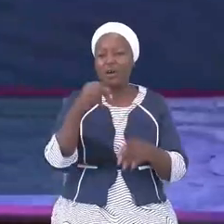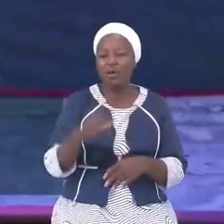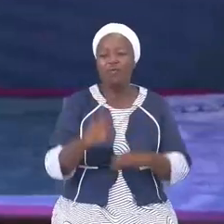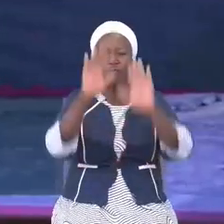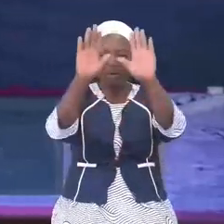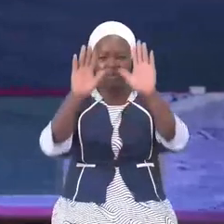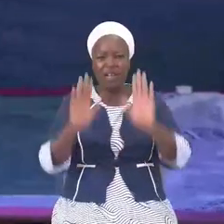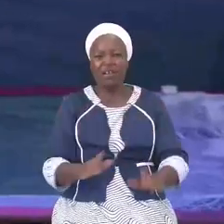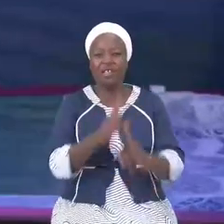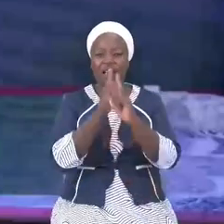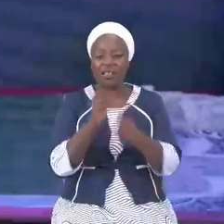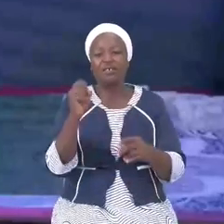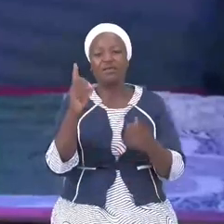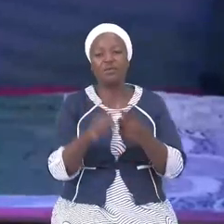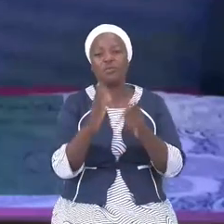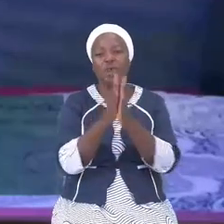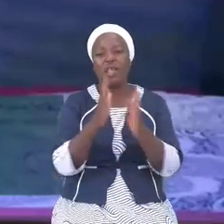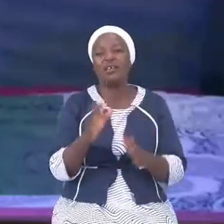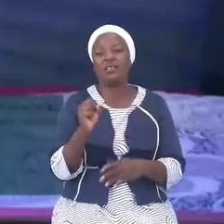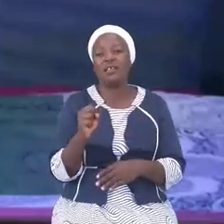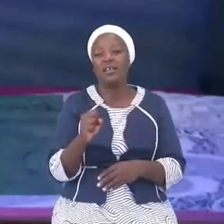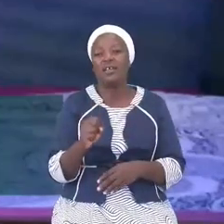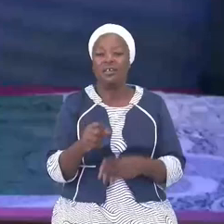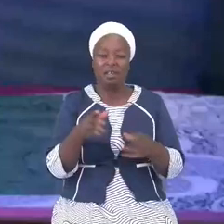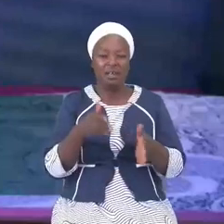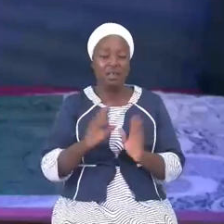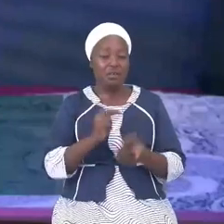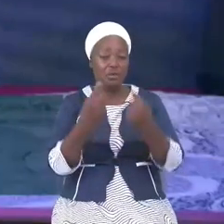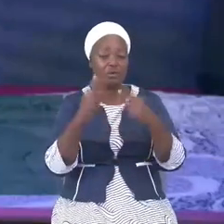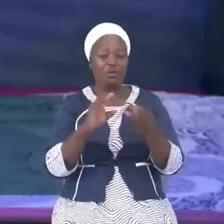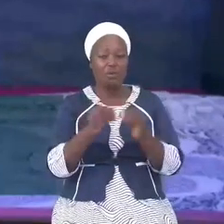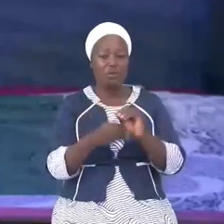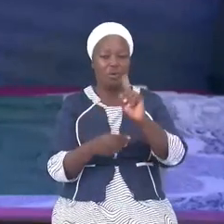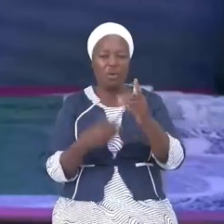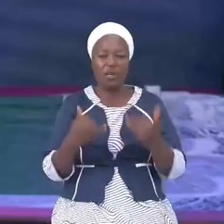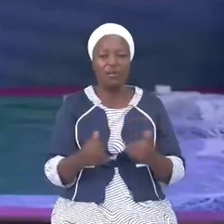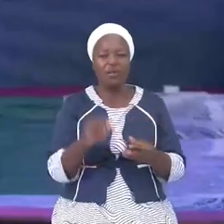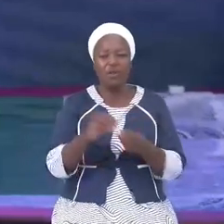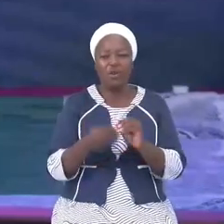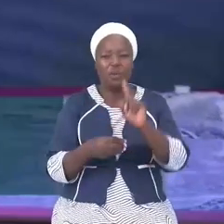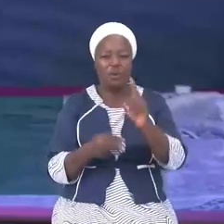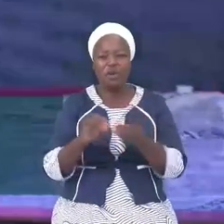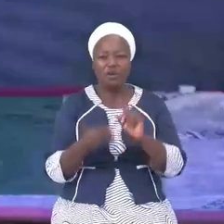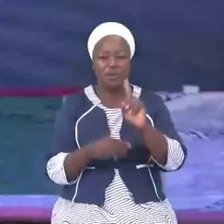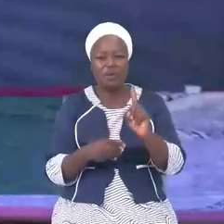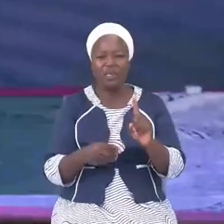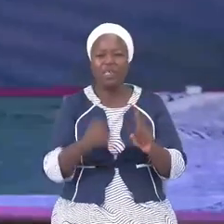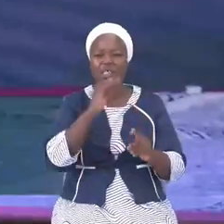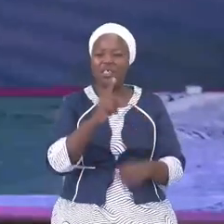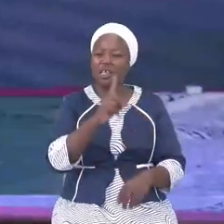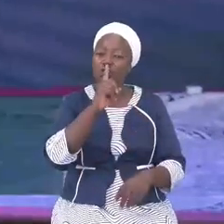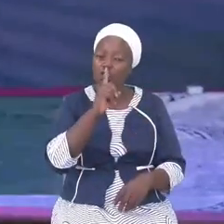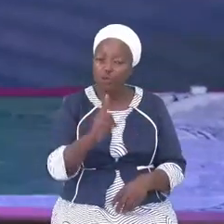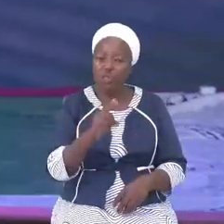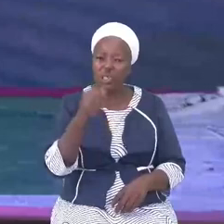des exaucements merveilleux aux prières. Premier point maintenant, la garantie ou